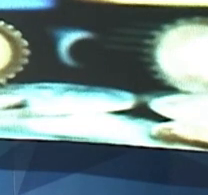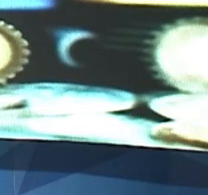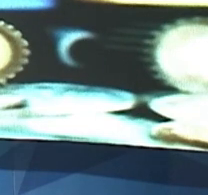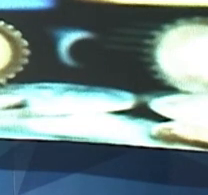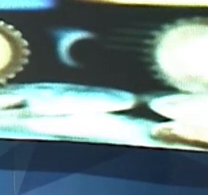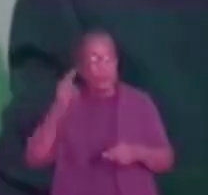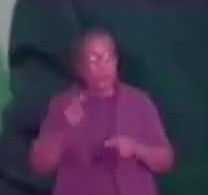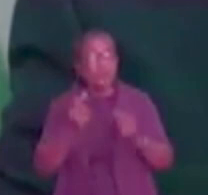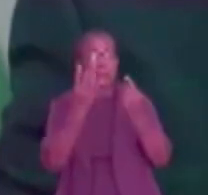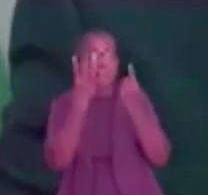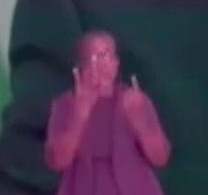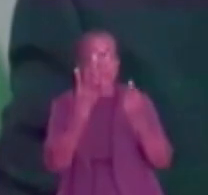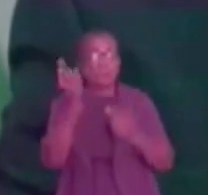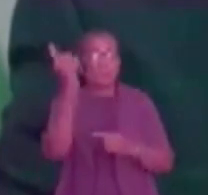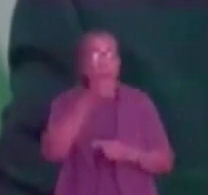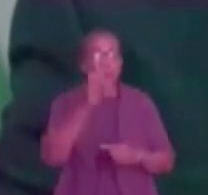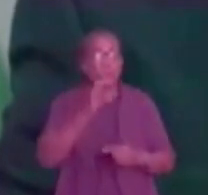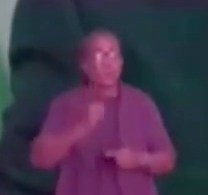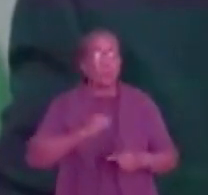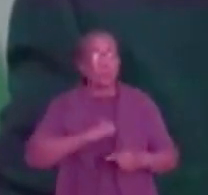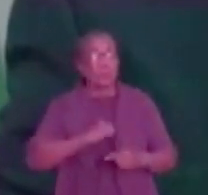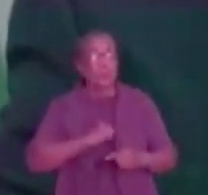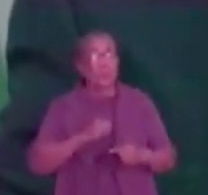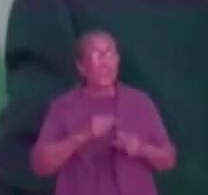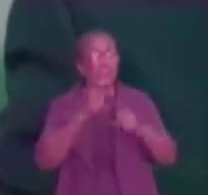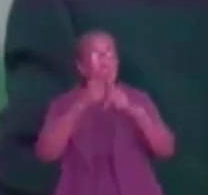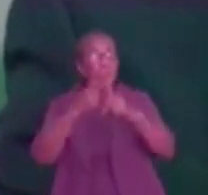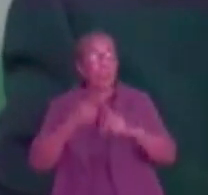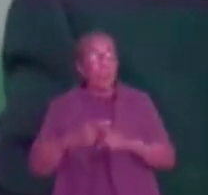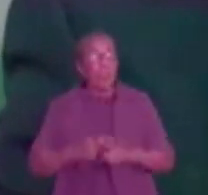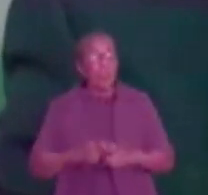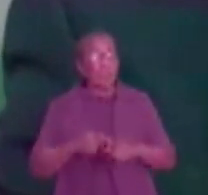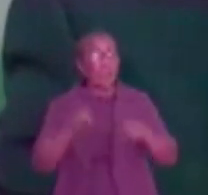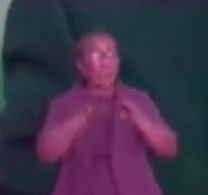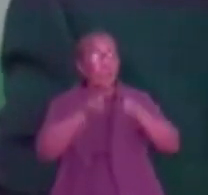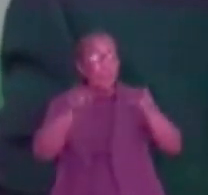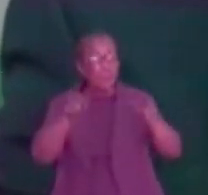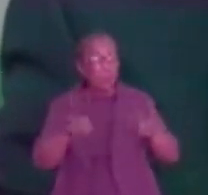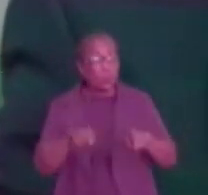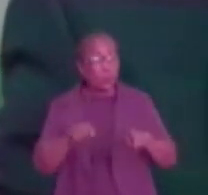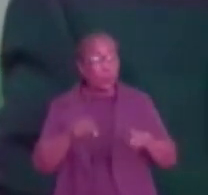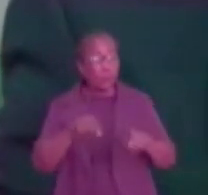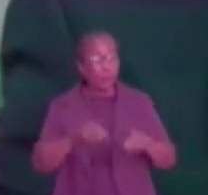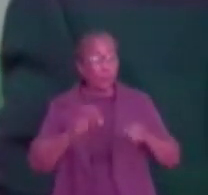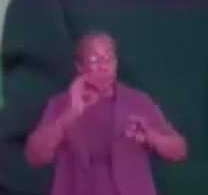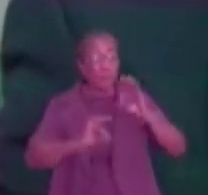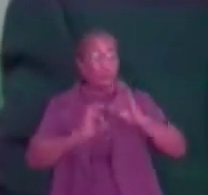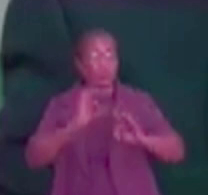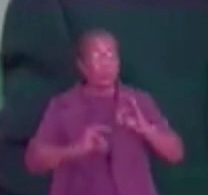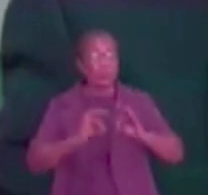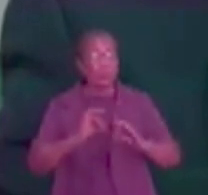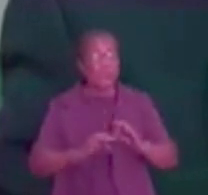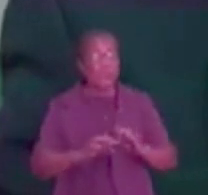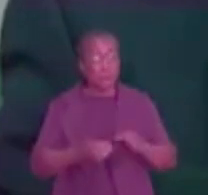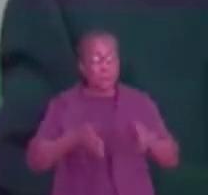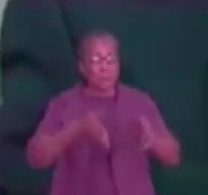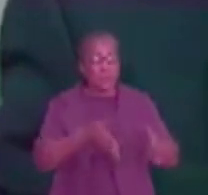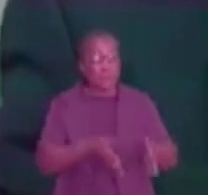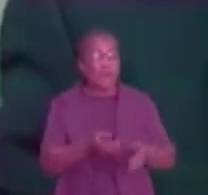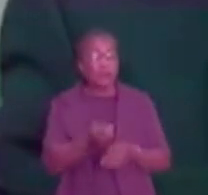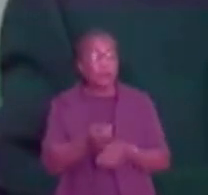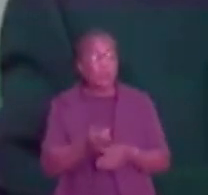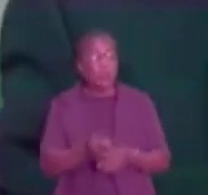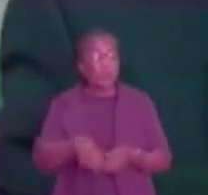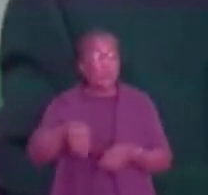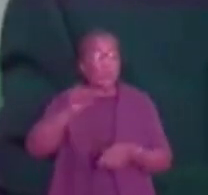groei. Onze eigen rekenmethodes bij de Centrale Bank en bij onze instituties, het Bureau voor de Staatsschuld,